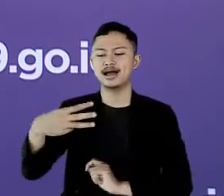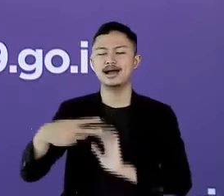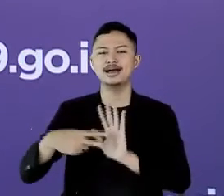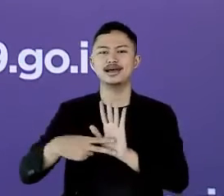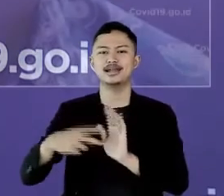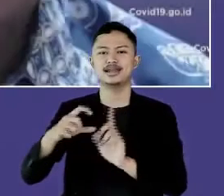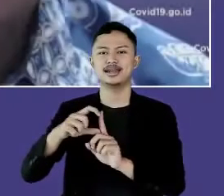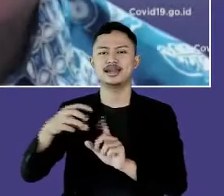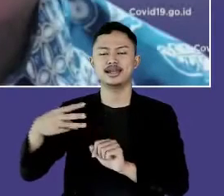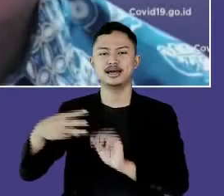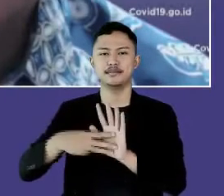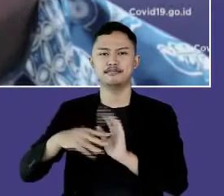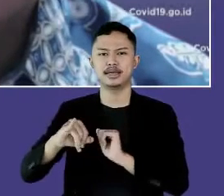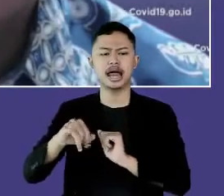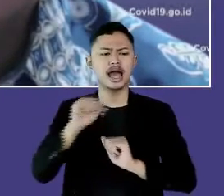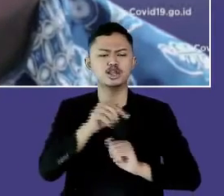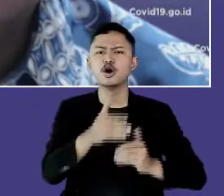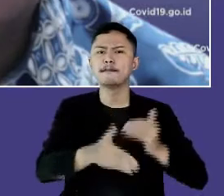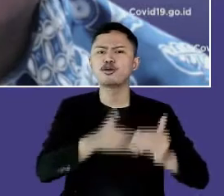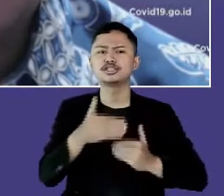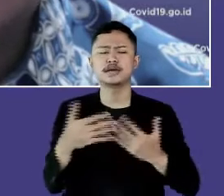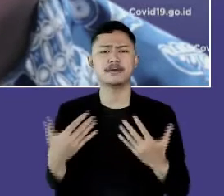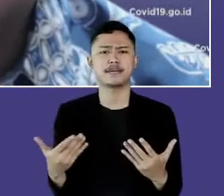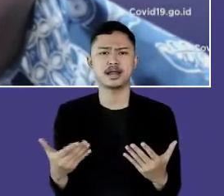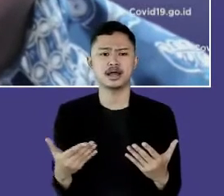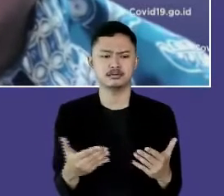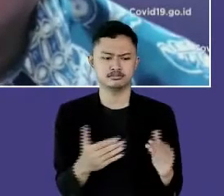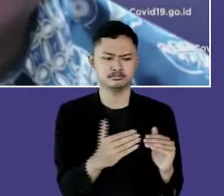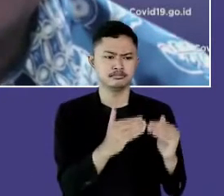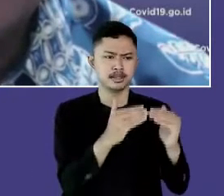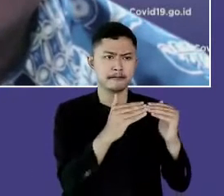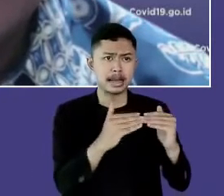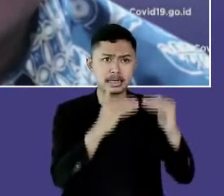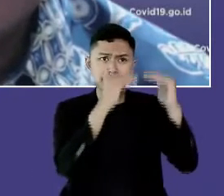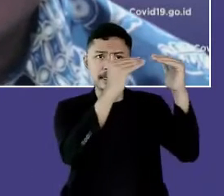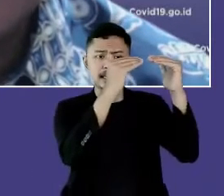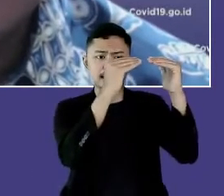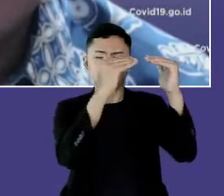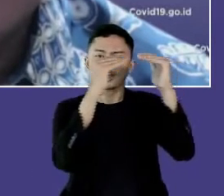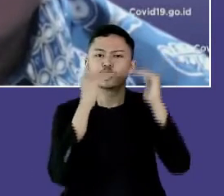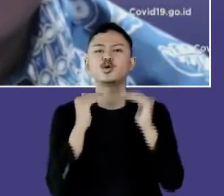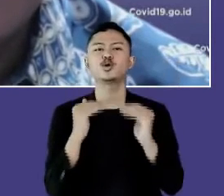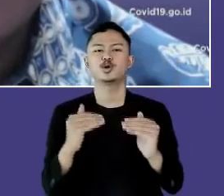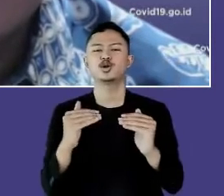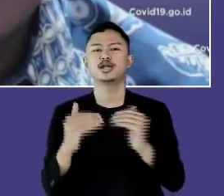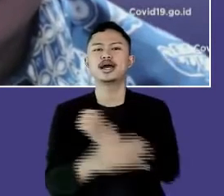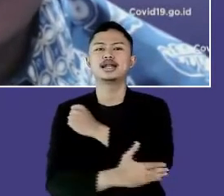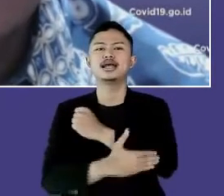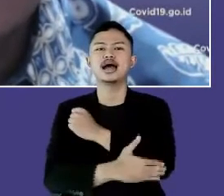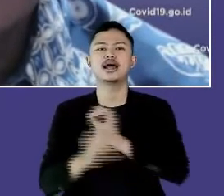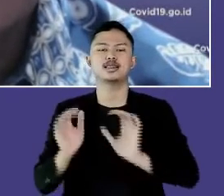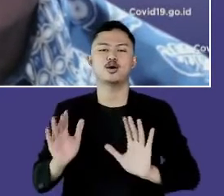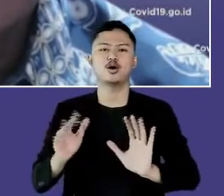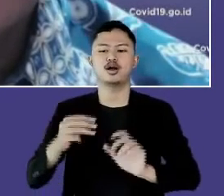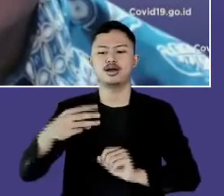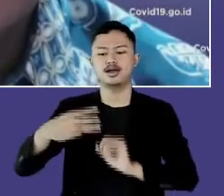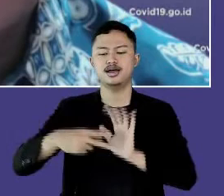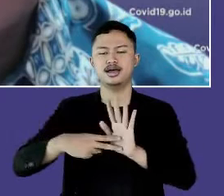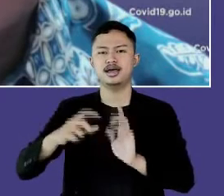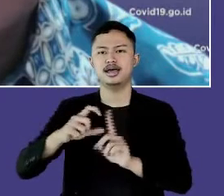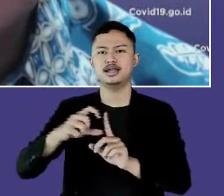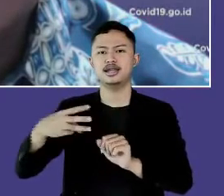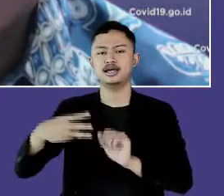dari pandemi menuju endemik? Bagaimana kemungkinan pandemi ini episodenya sebisa mungkin dipersingkat dan kita